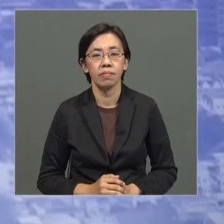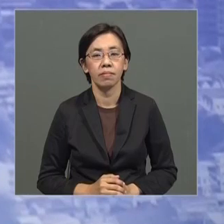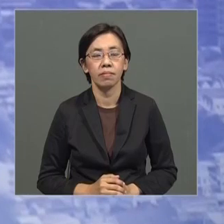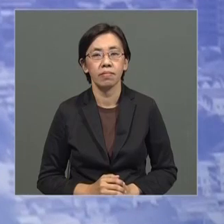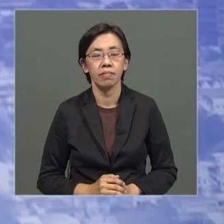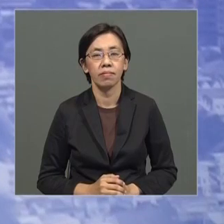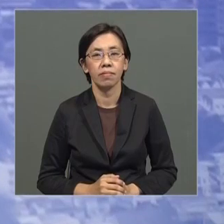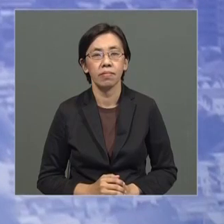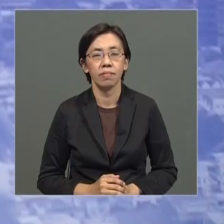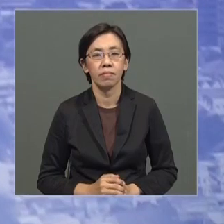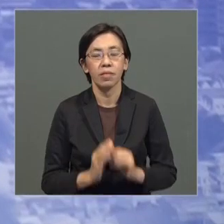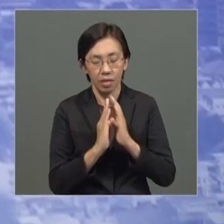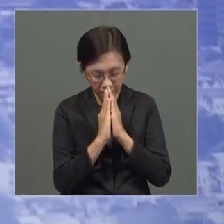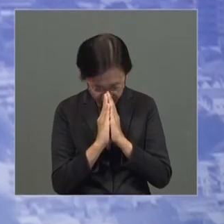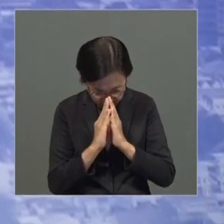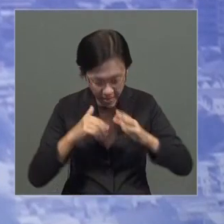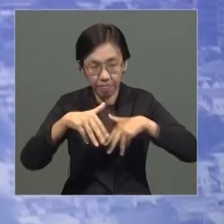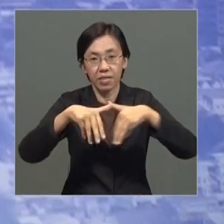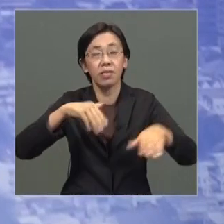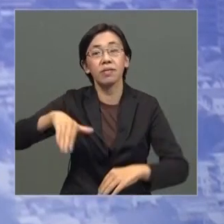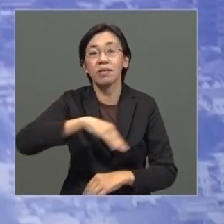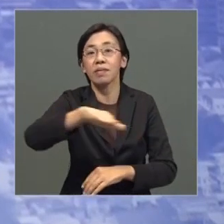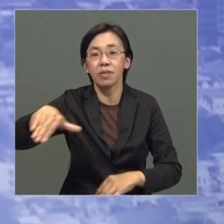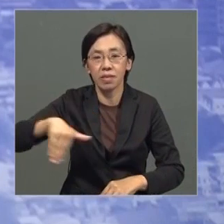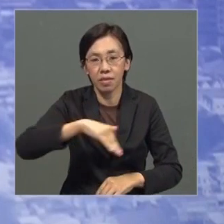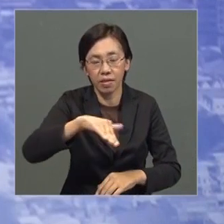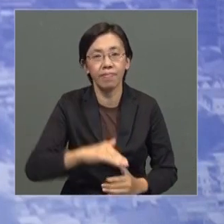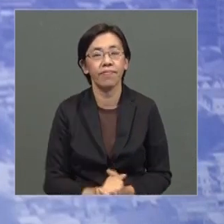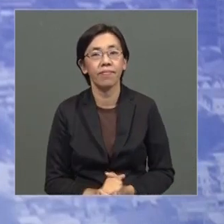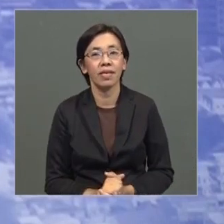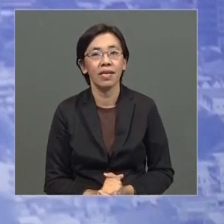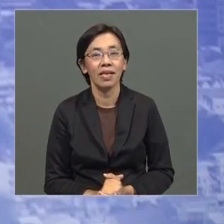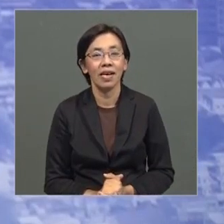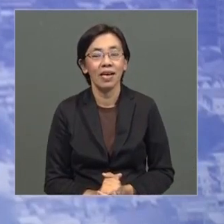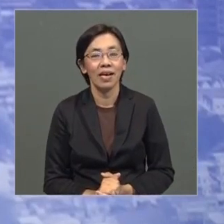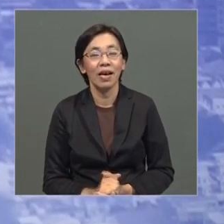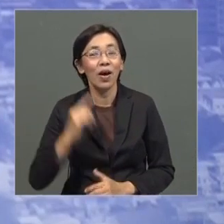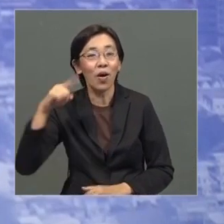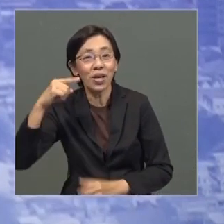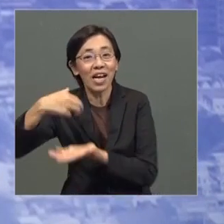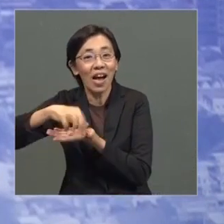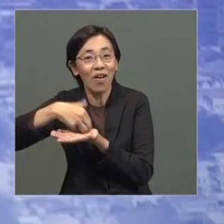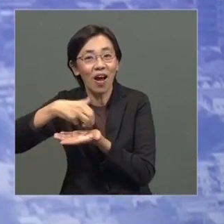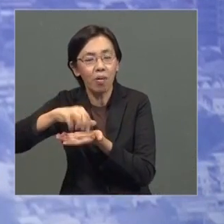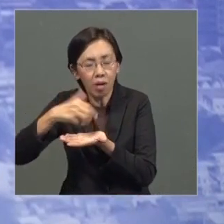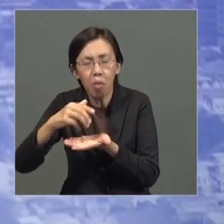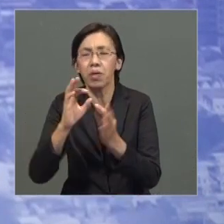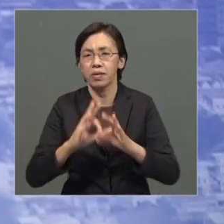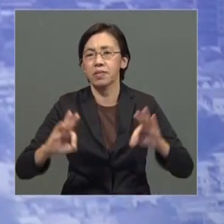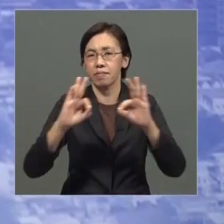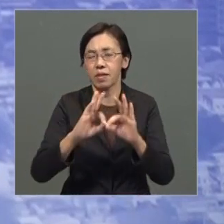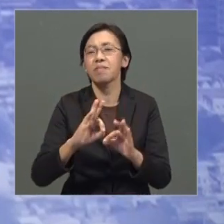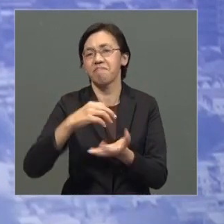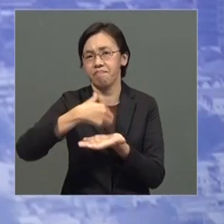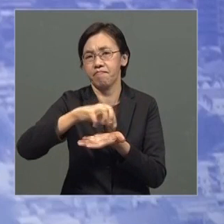กราบสวัสดีพี่น้องประชาชนทุกท่านนะคะอย่างที่คุณปวีณาได้เรียนเกริ่นไว้นะคะว่าวันนี้มีสิ่งสำคัญที่ต้องพูดคุยกัน